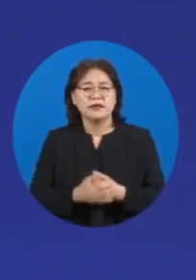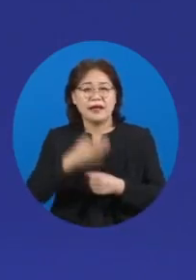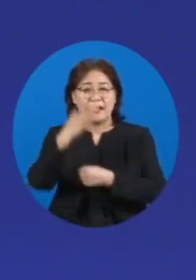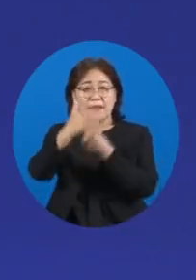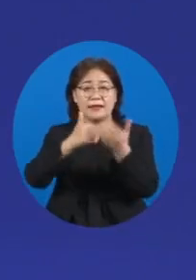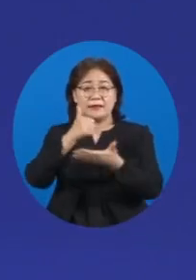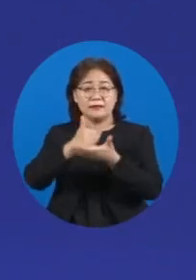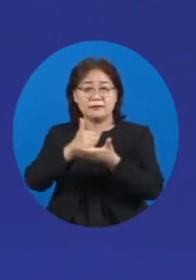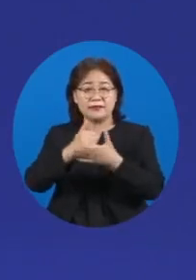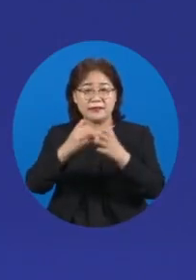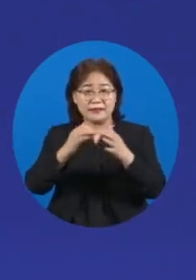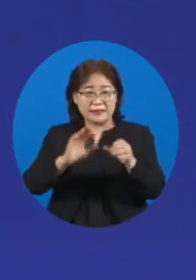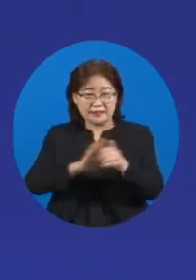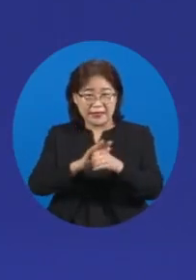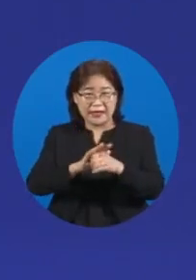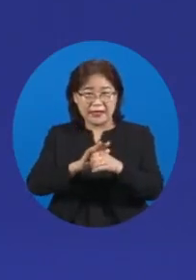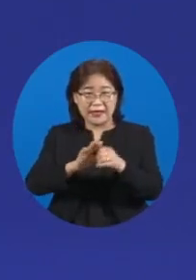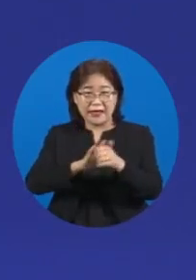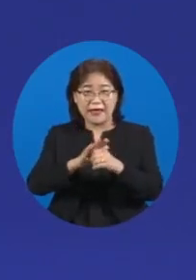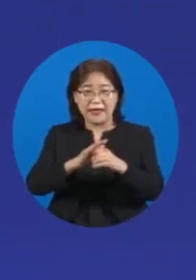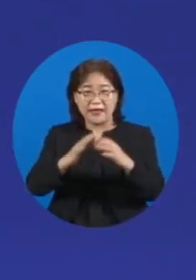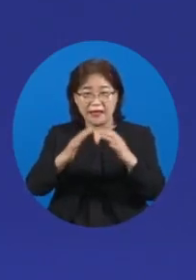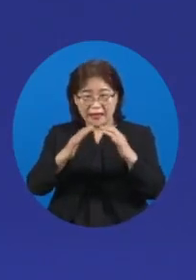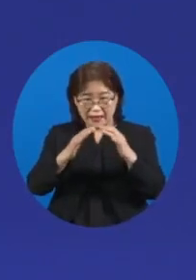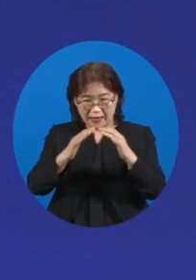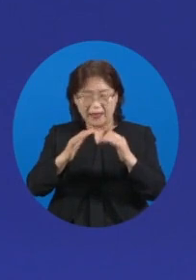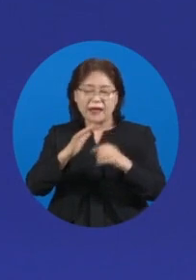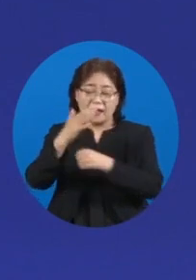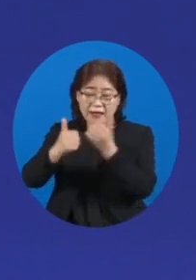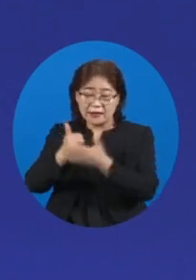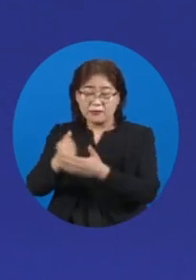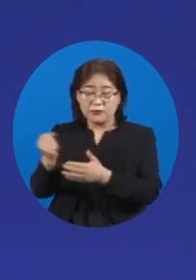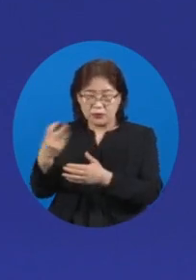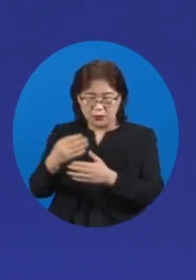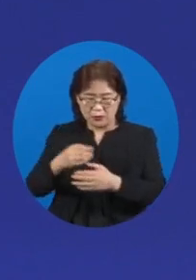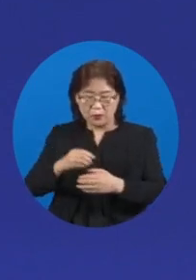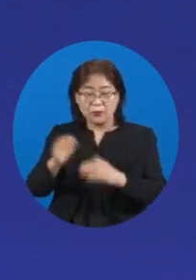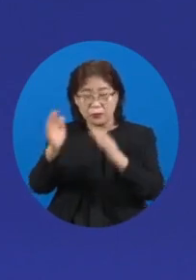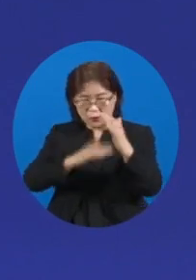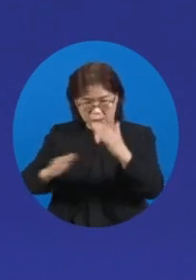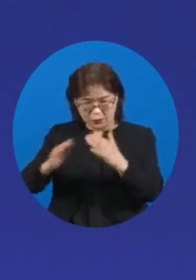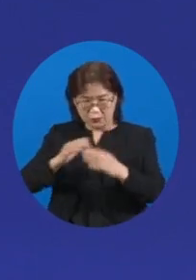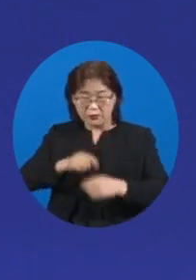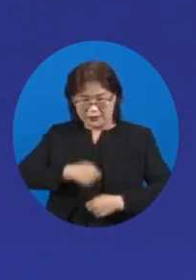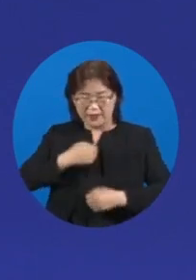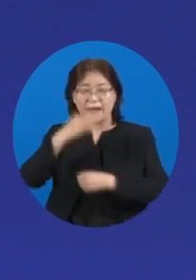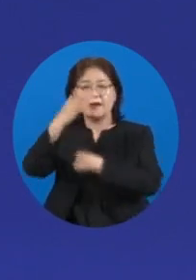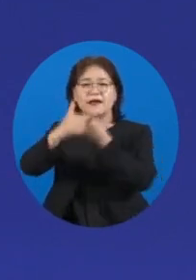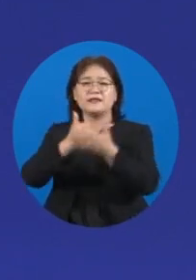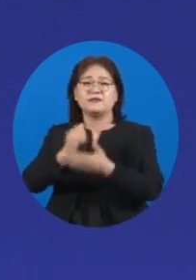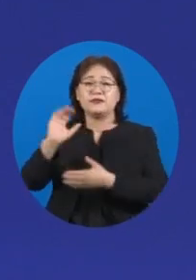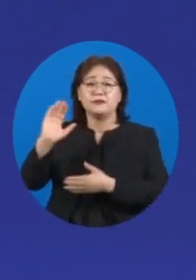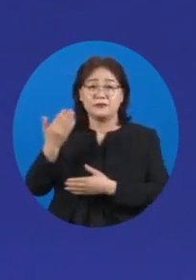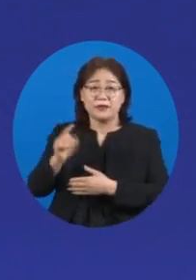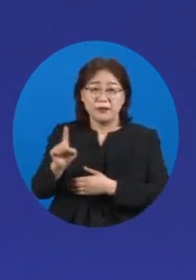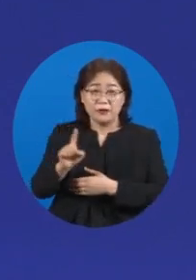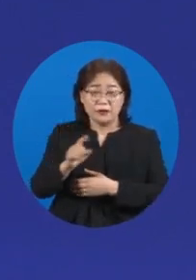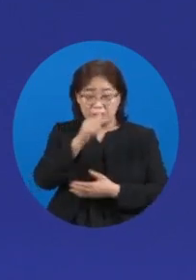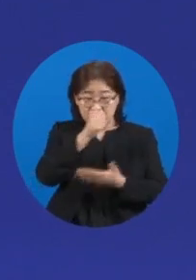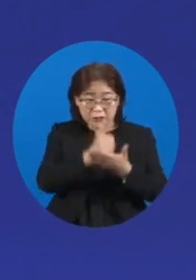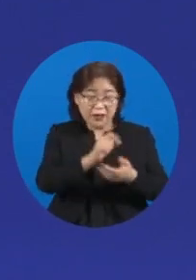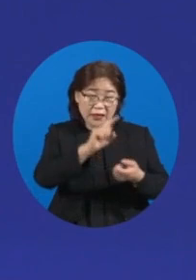하나님은 사랑의 하나님이 시기도 하지만 02 의 하나님이십니다 그러므로 하나님은 어떤 죄에